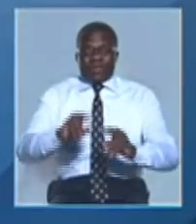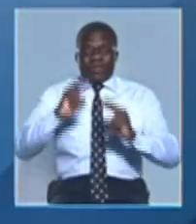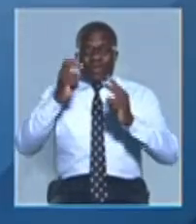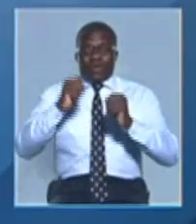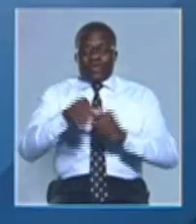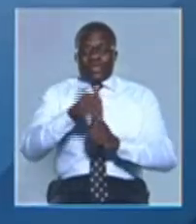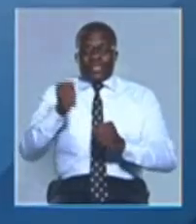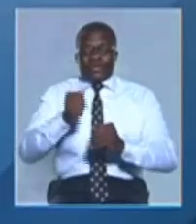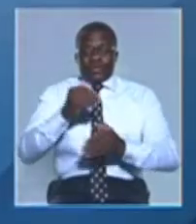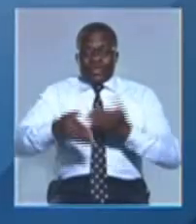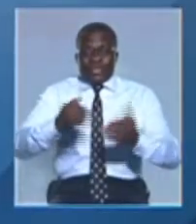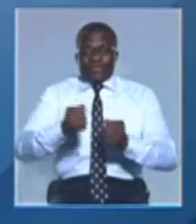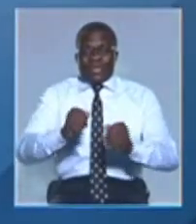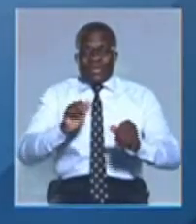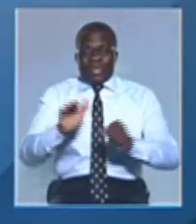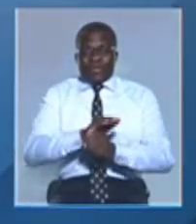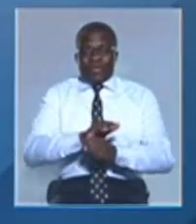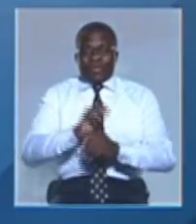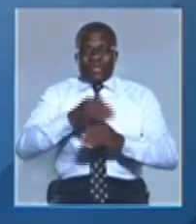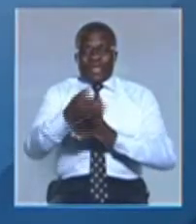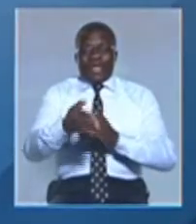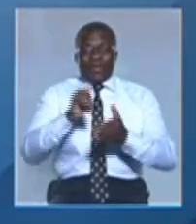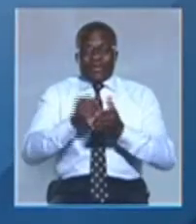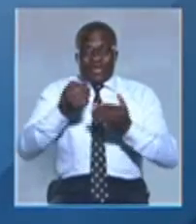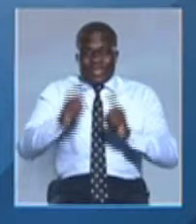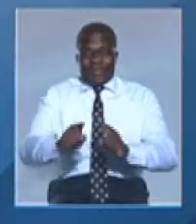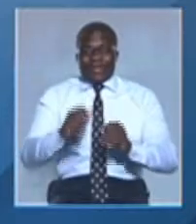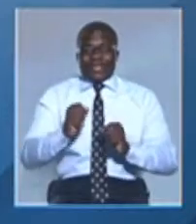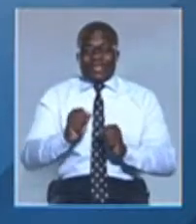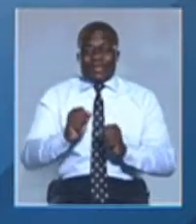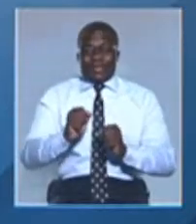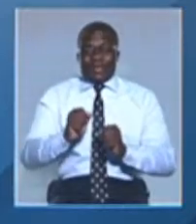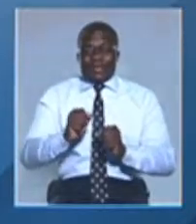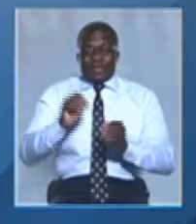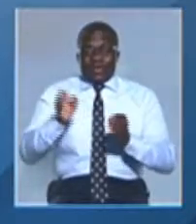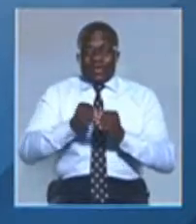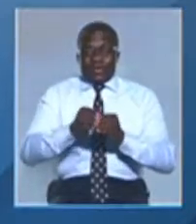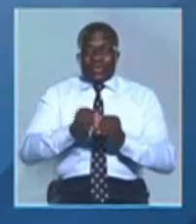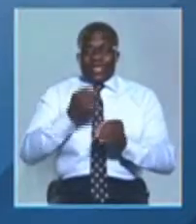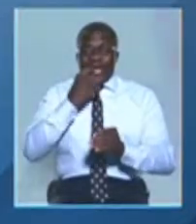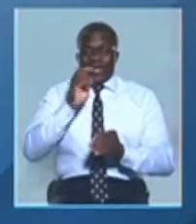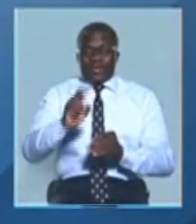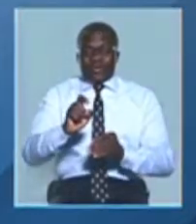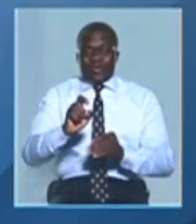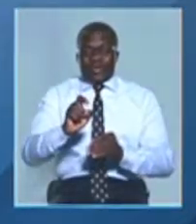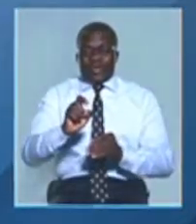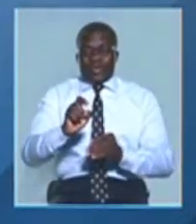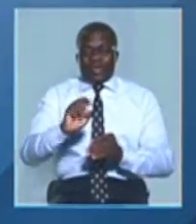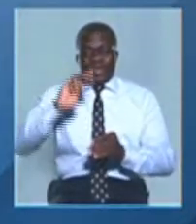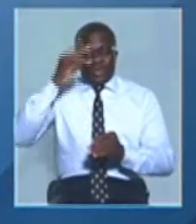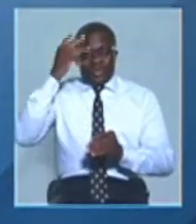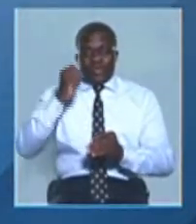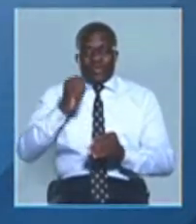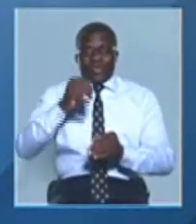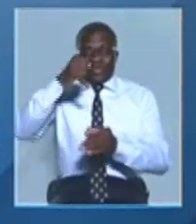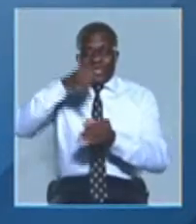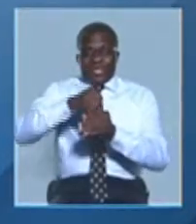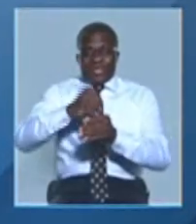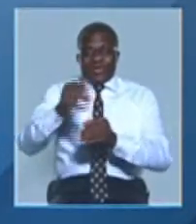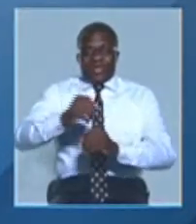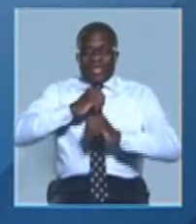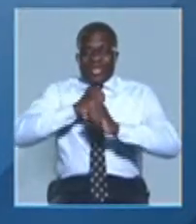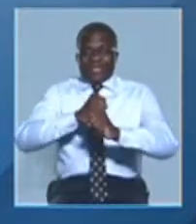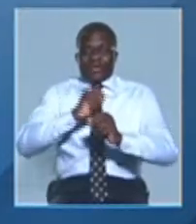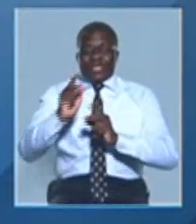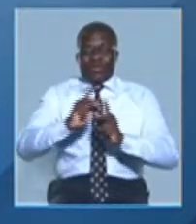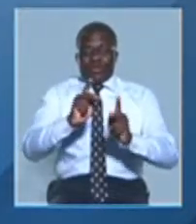titre d'autres diligences à accomplir à la suite de cet événement malheureux, le Conseil a instruit le ministre de l'Intérieur et de la